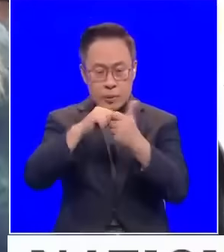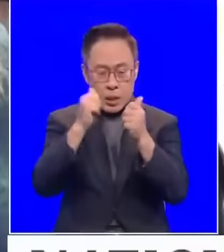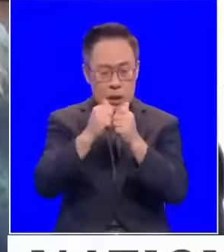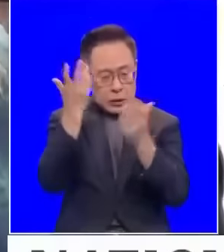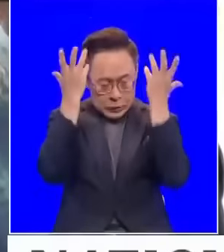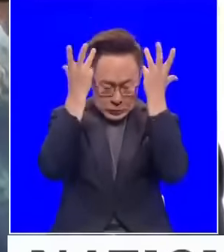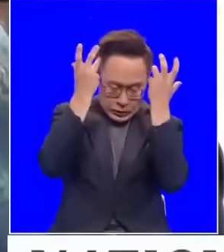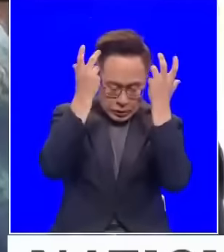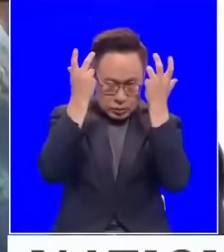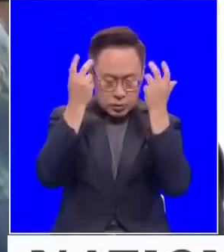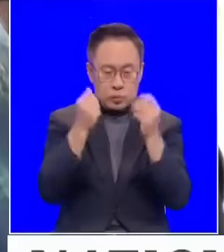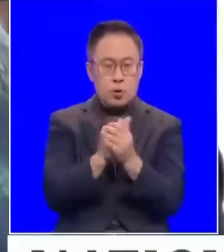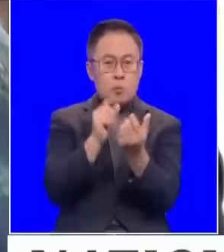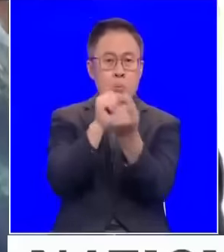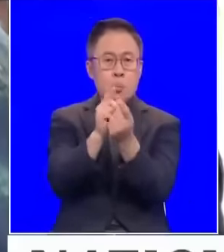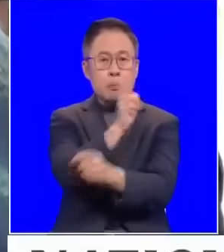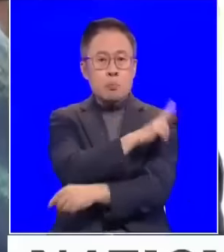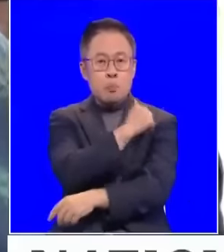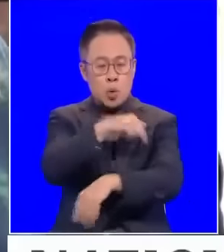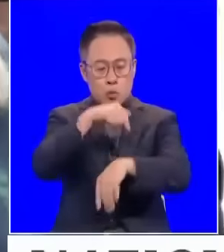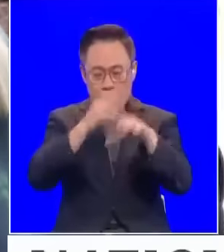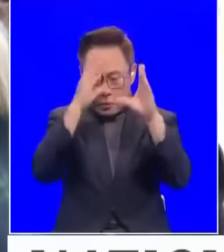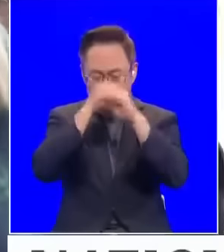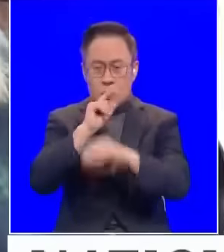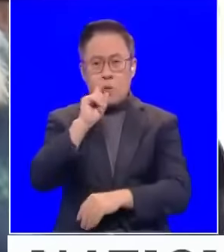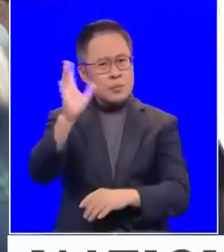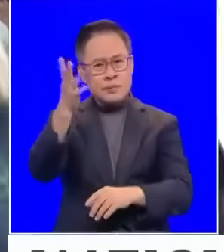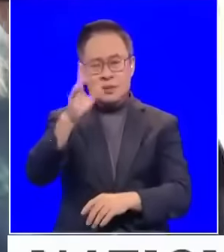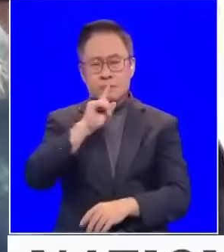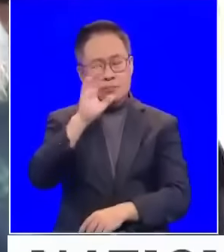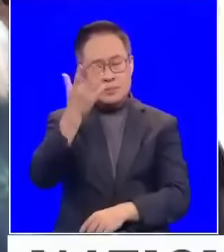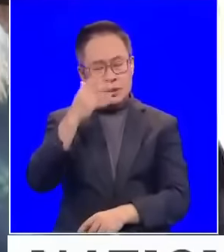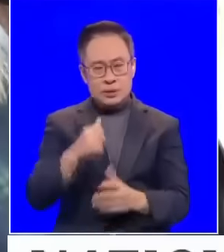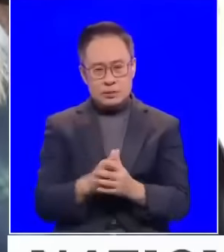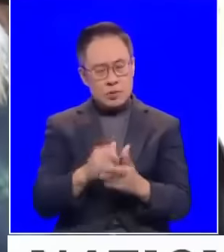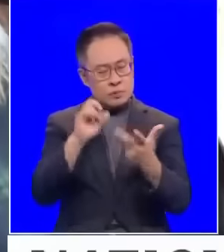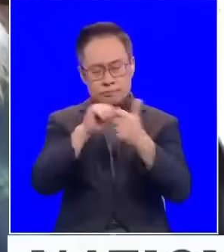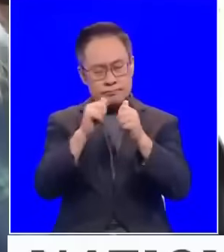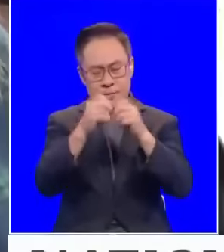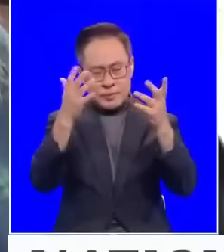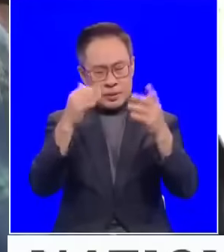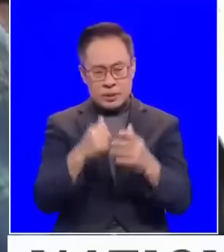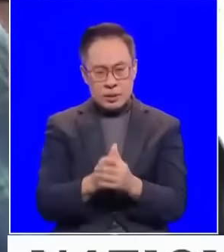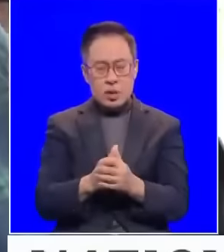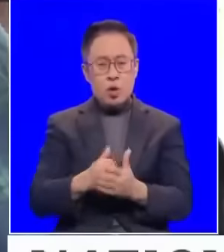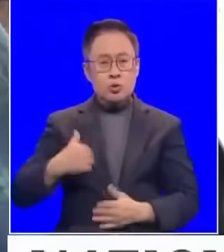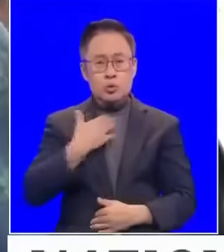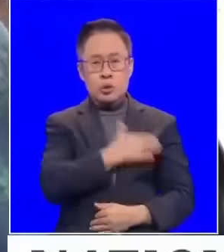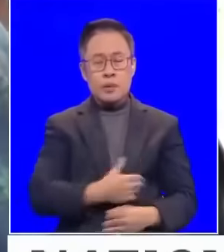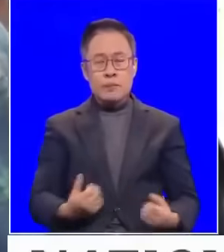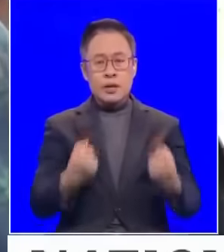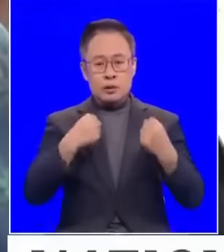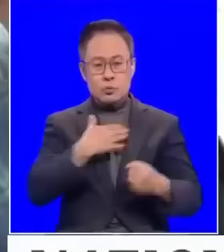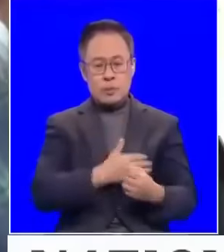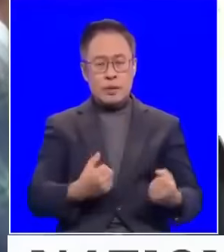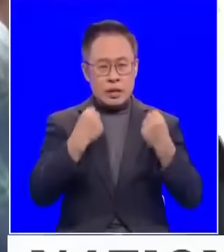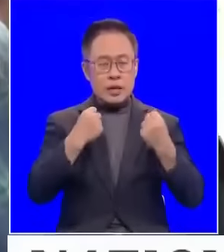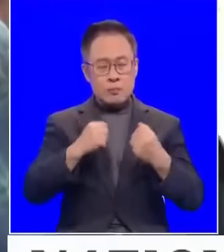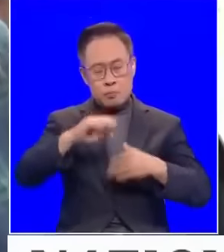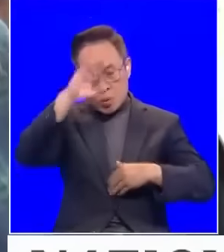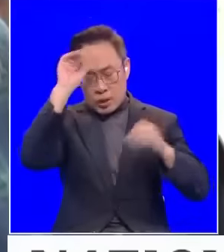จนต้องขอพบแพทย์กลางดึกที่ผ่านมายืนยันนะครับว่าไม่เป็นความจริงครับสุขภาพร่างกายไม่มีอะไรน่าเป็นห่วง